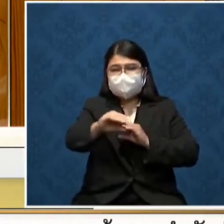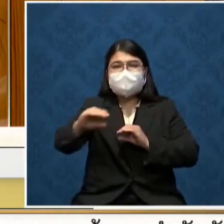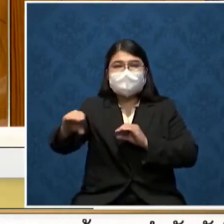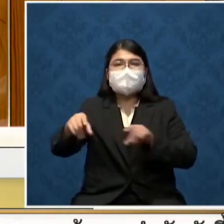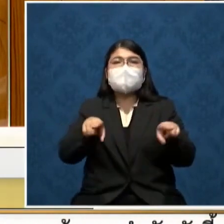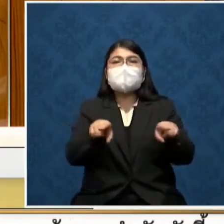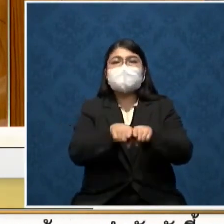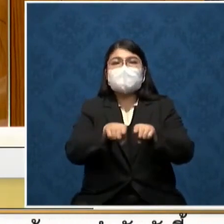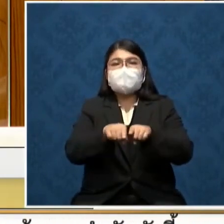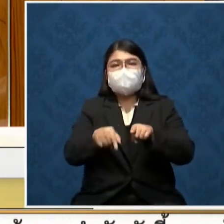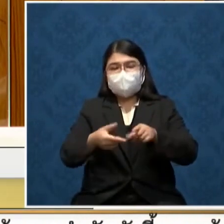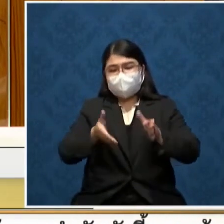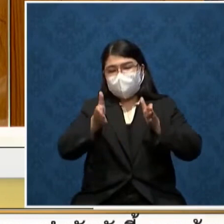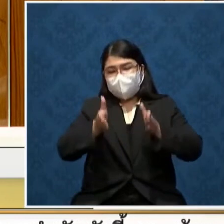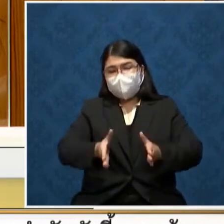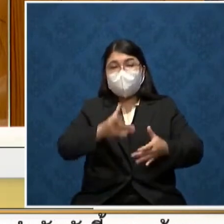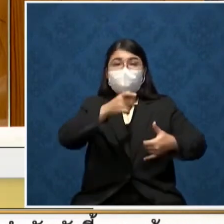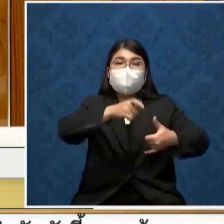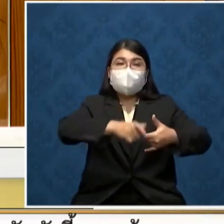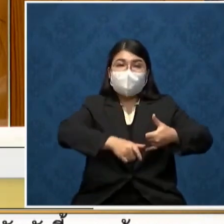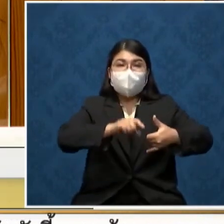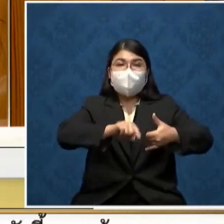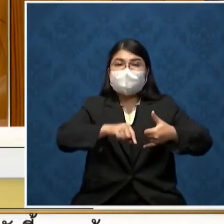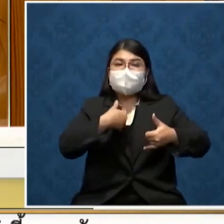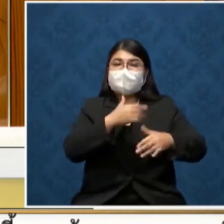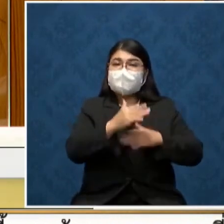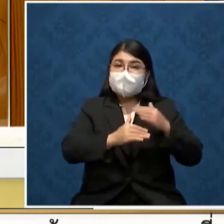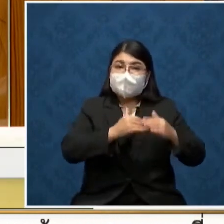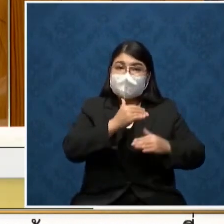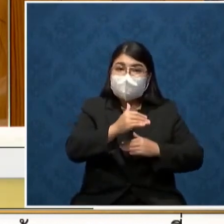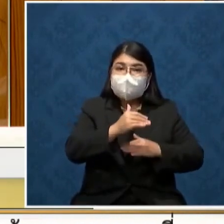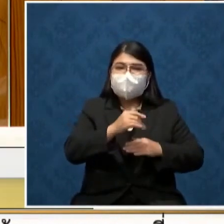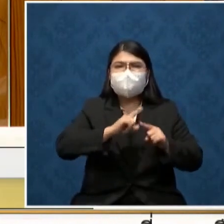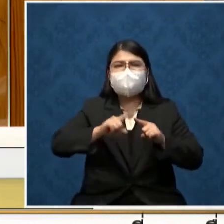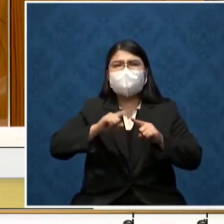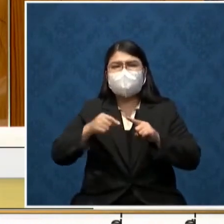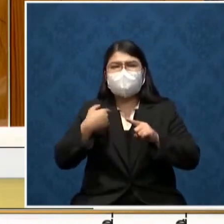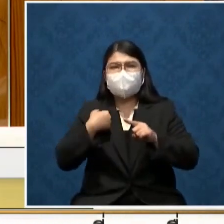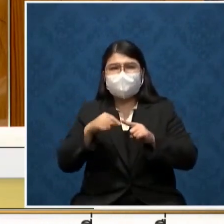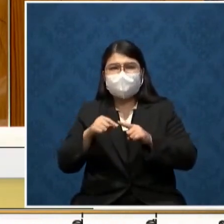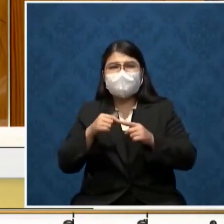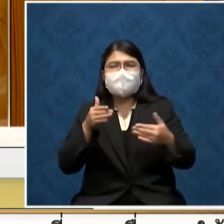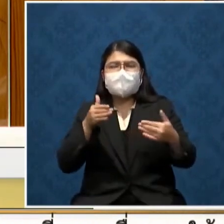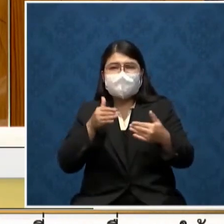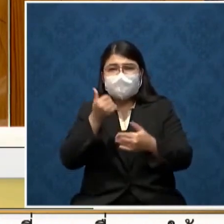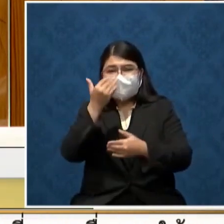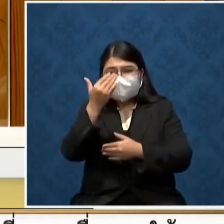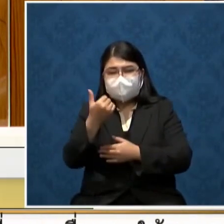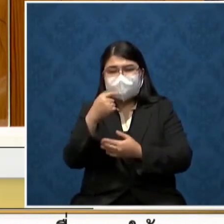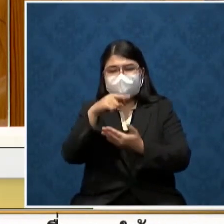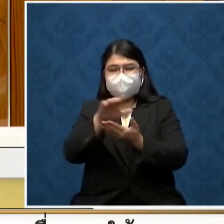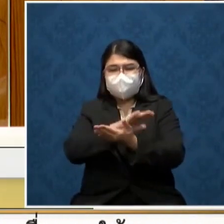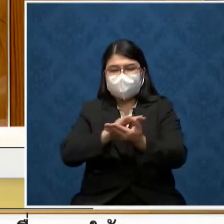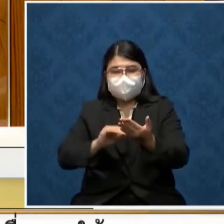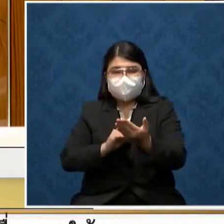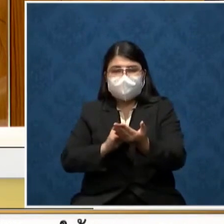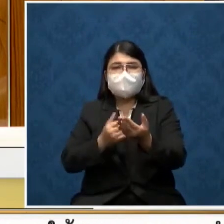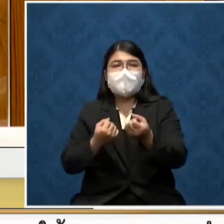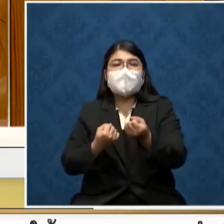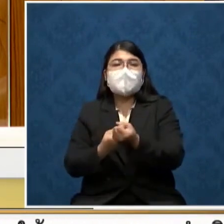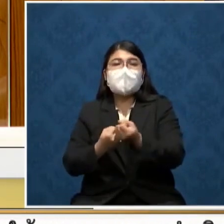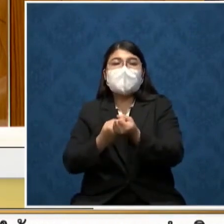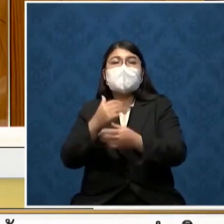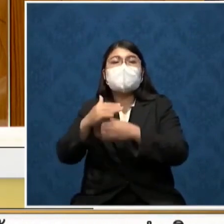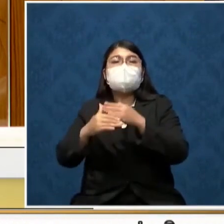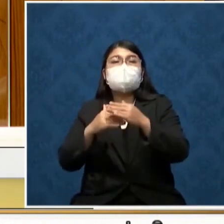นาบุคลากรการพัฒนาในด้านต่างๆให้มีความเหมาะสมขับเคลื่อนไปได้อย่างมีประสิทธิภาพโด